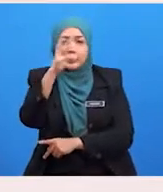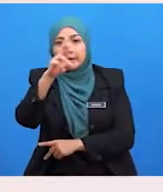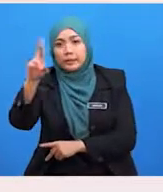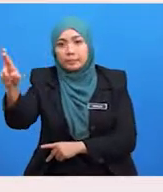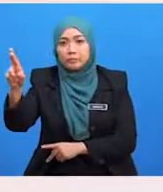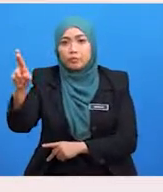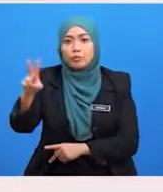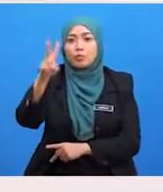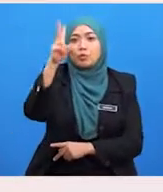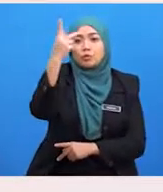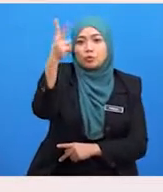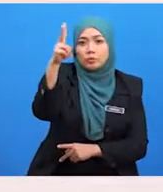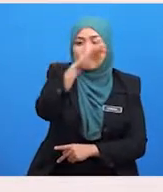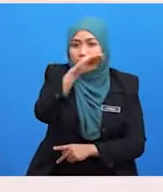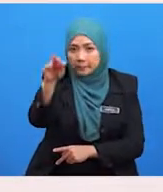jumlahnya ialah